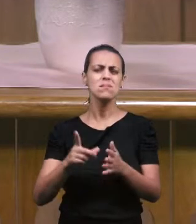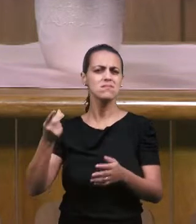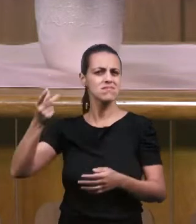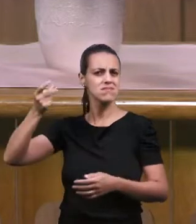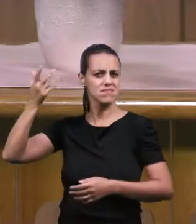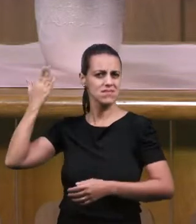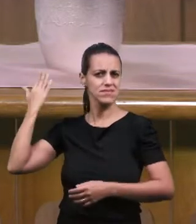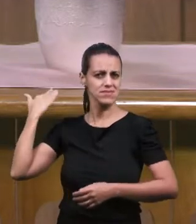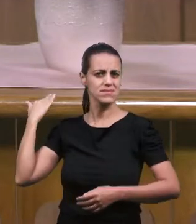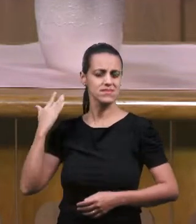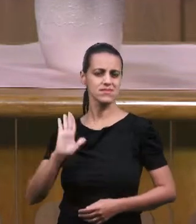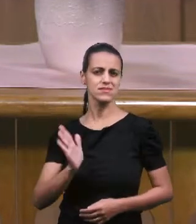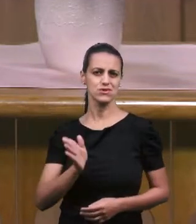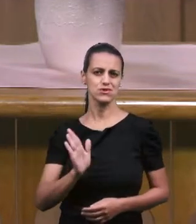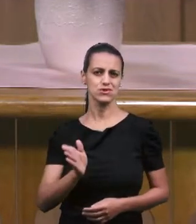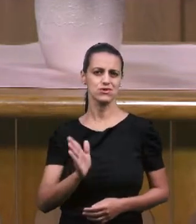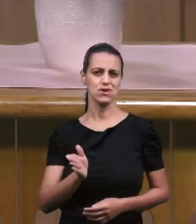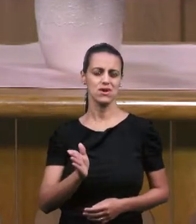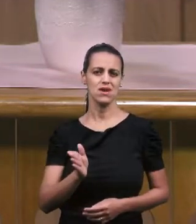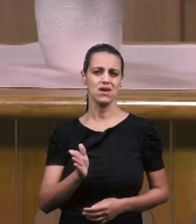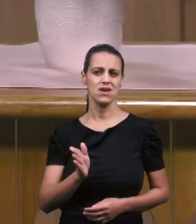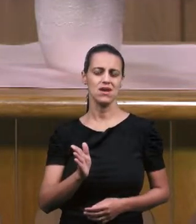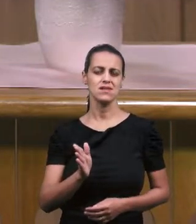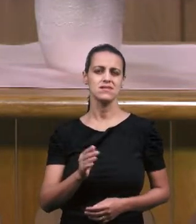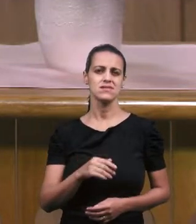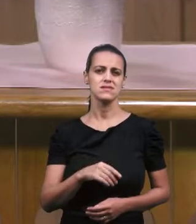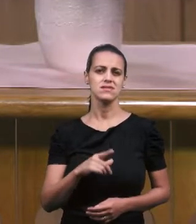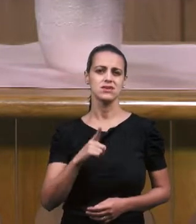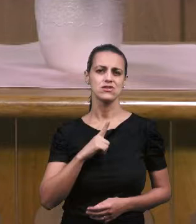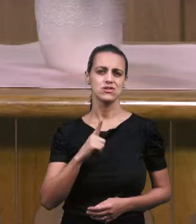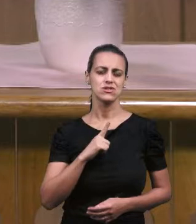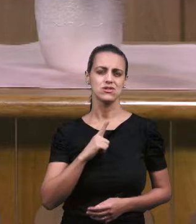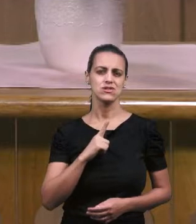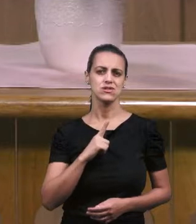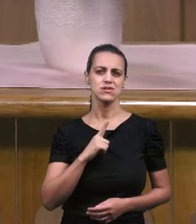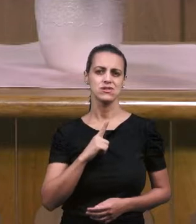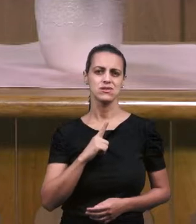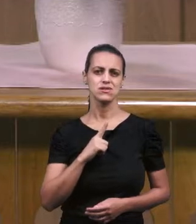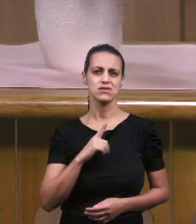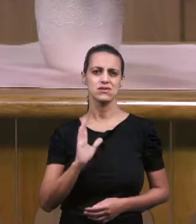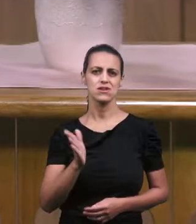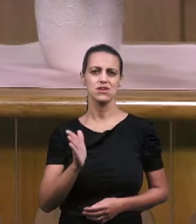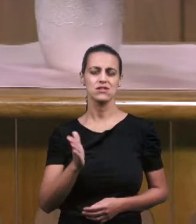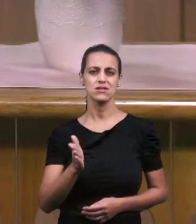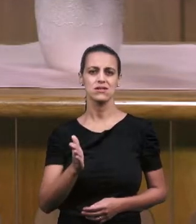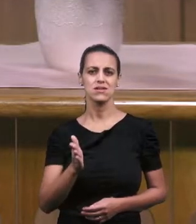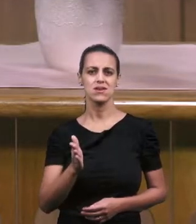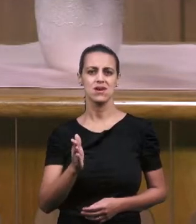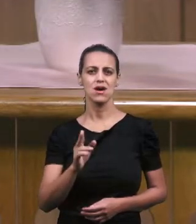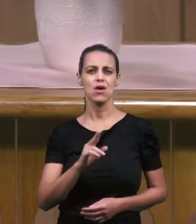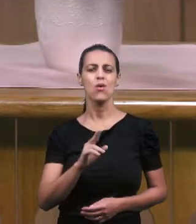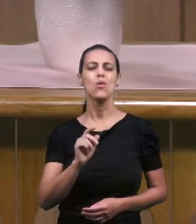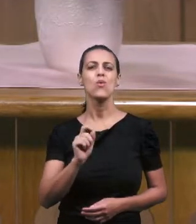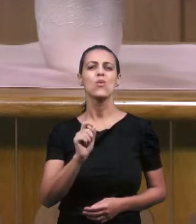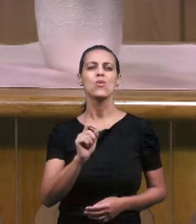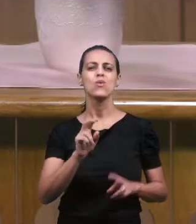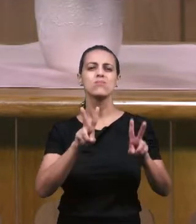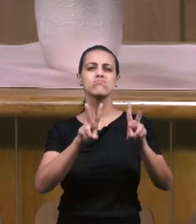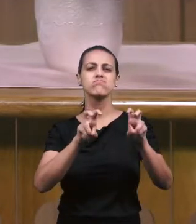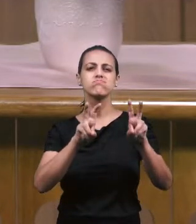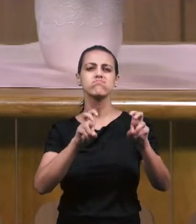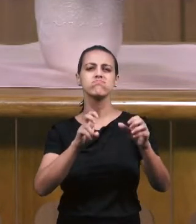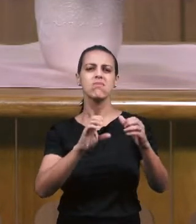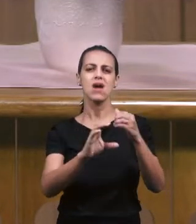dans cette période, au début, naturellement, de ce qui se connaît aujourd'hui avec le nom de